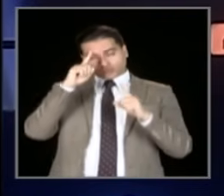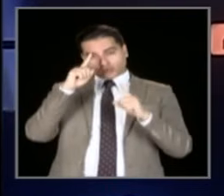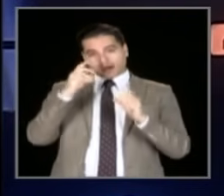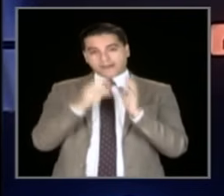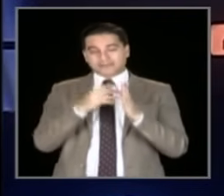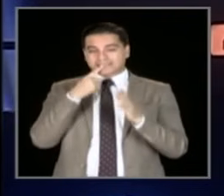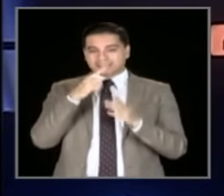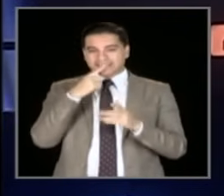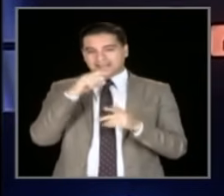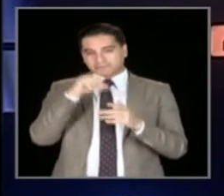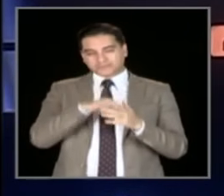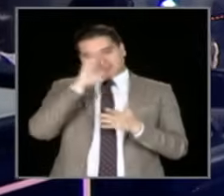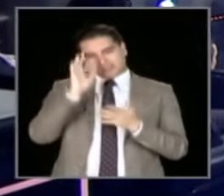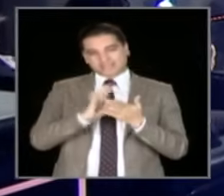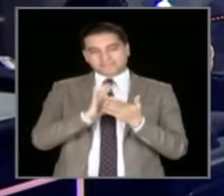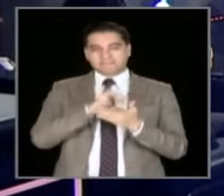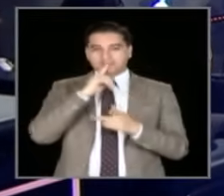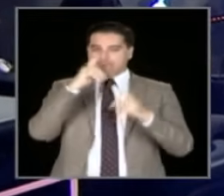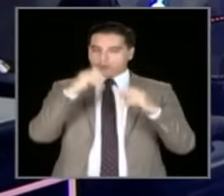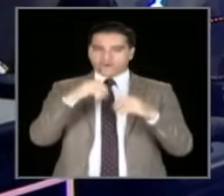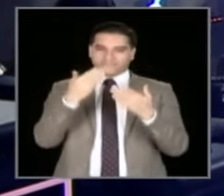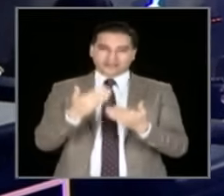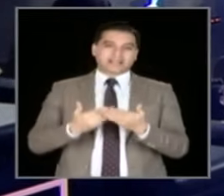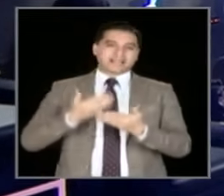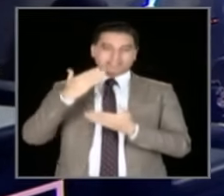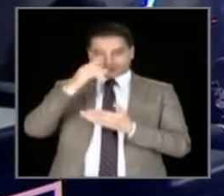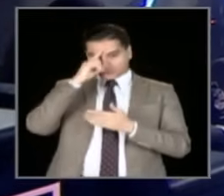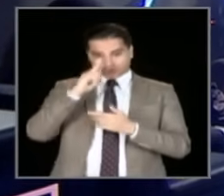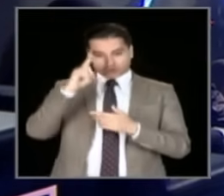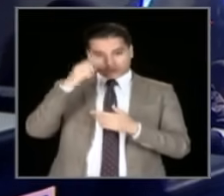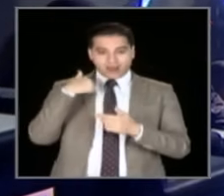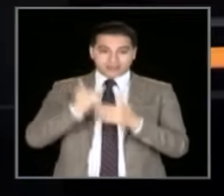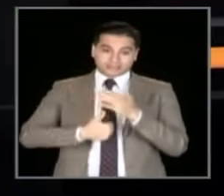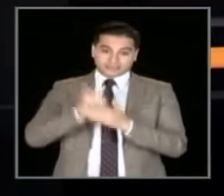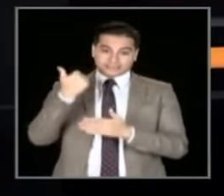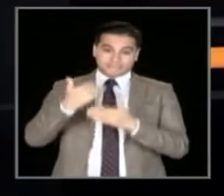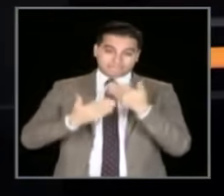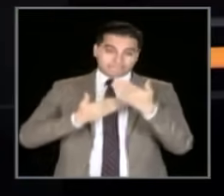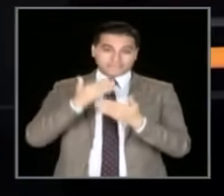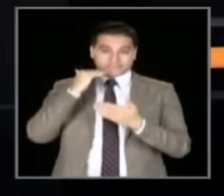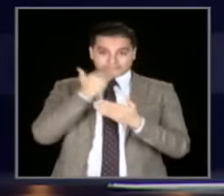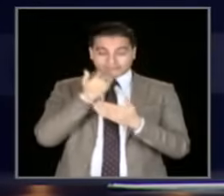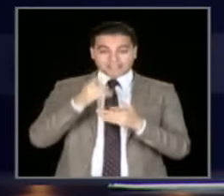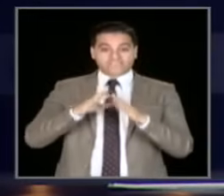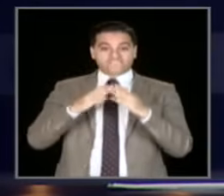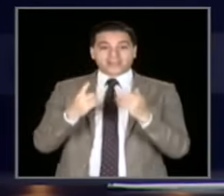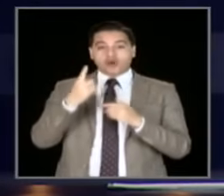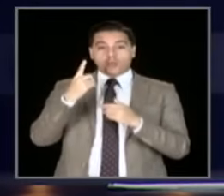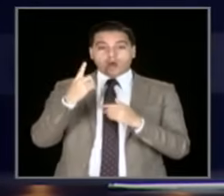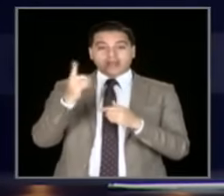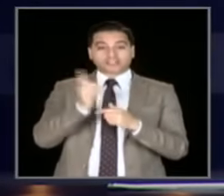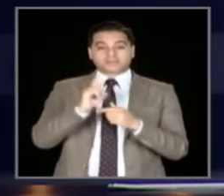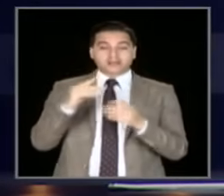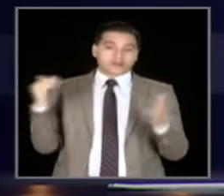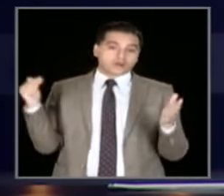كل ما هو قادم. فان احنا نصعد على حساب جامعه اسكندريه ده شيء كبير جدا. يعني انتوا الفريق الوحيد